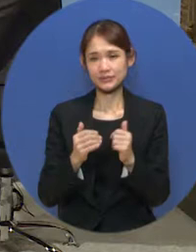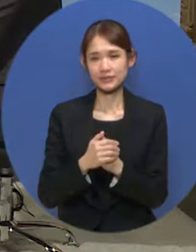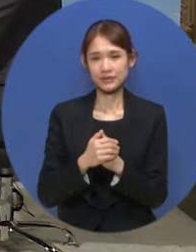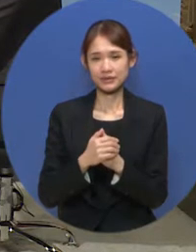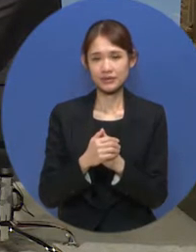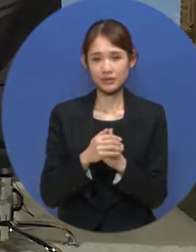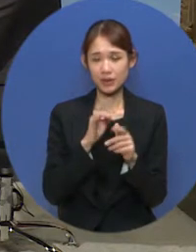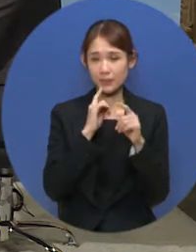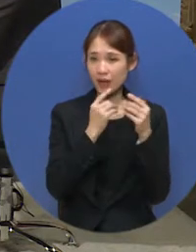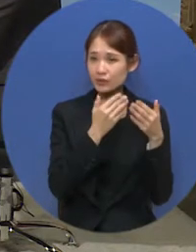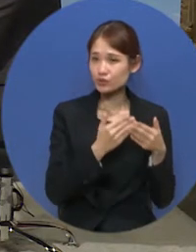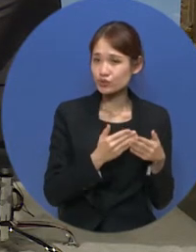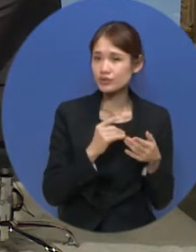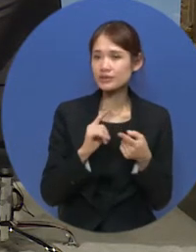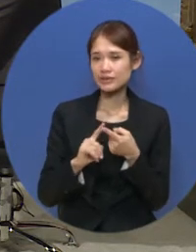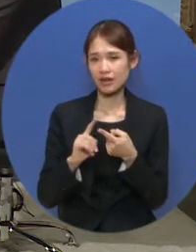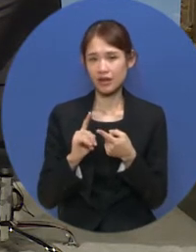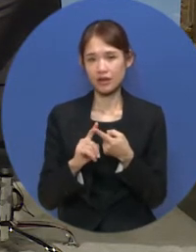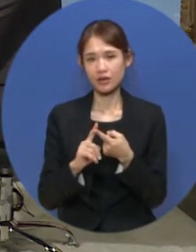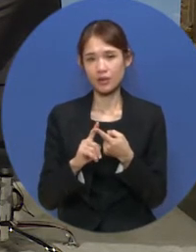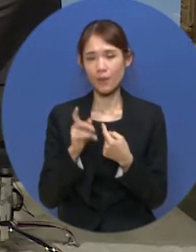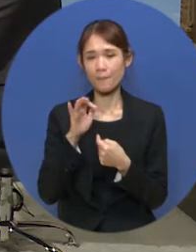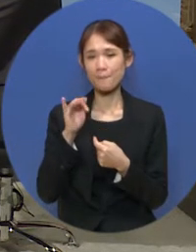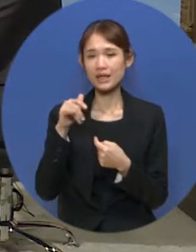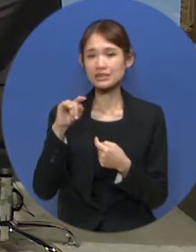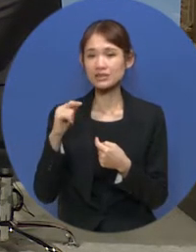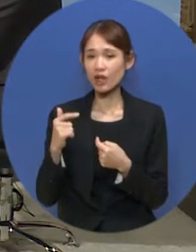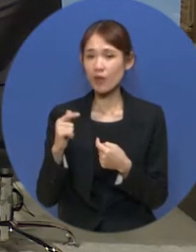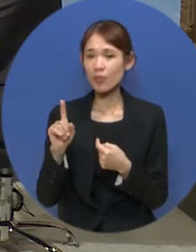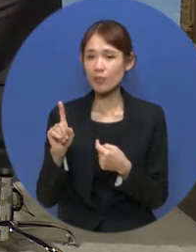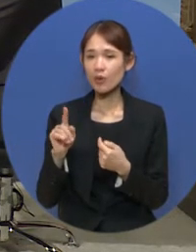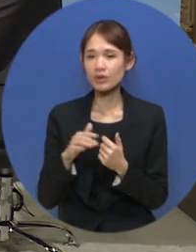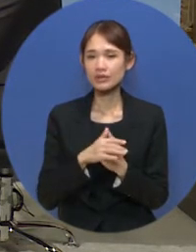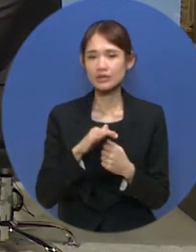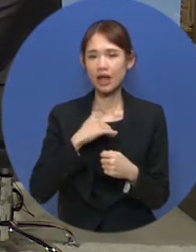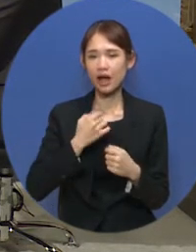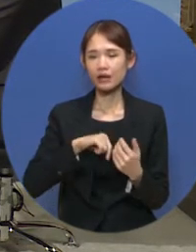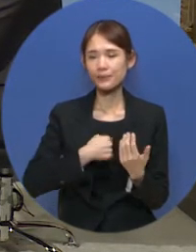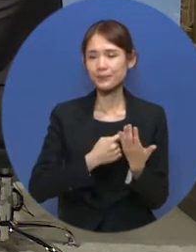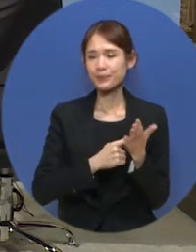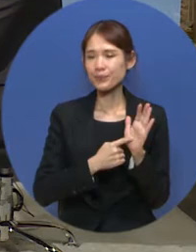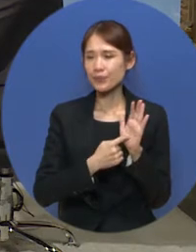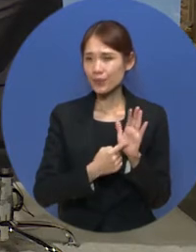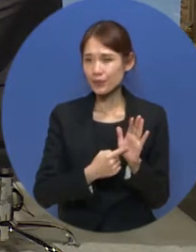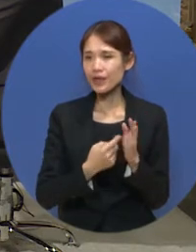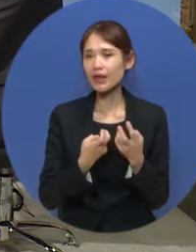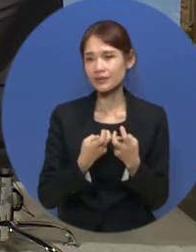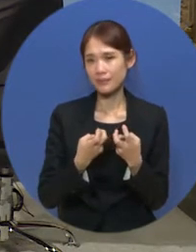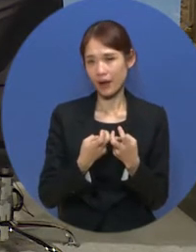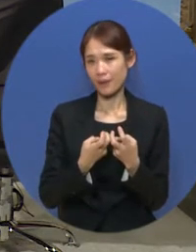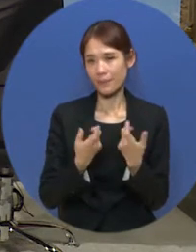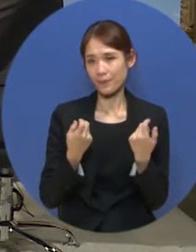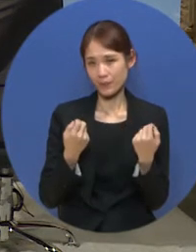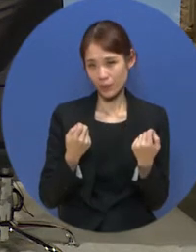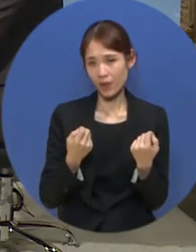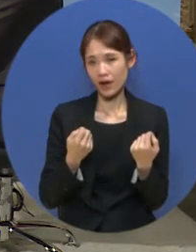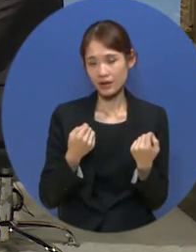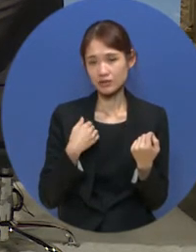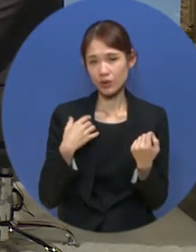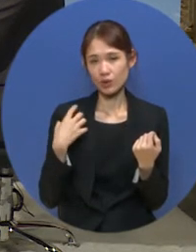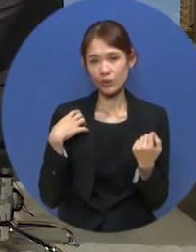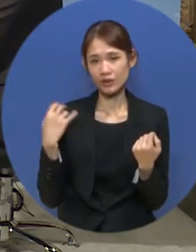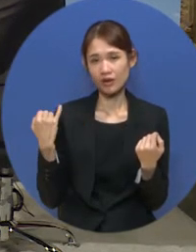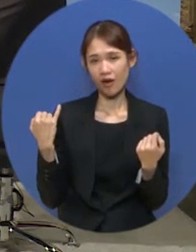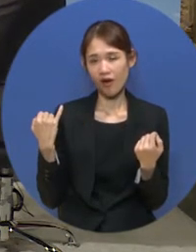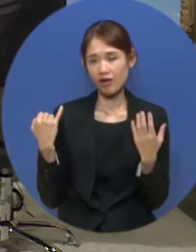이제 말씀해 주신 것처럼 이제 패션이라는 것이 자신을 표현하는 하나의 수단의 역할을 해주잖아요. 저도 좀